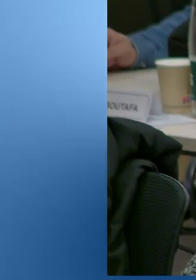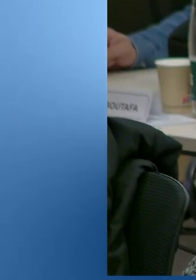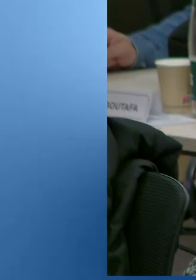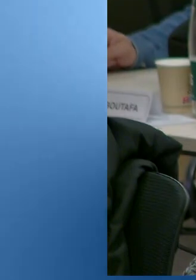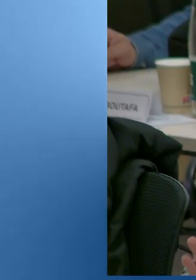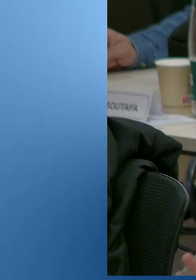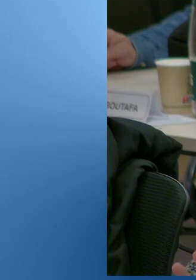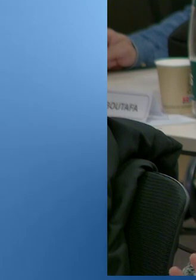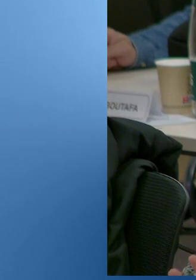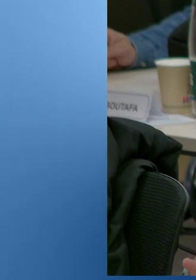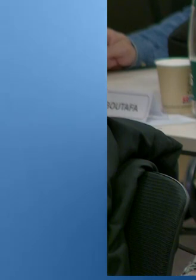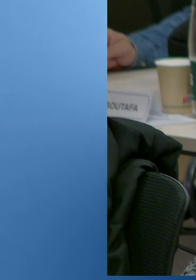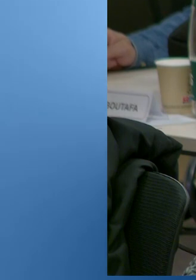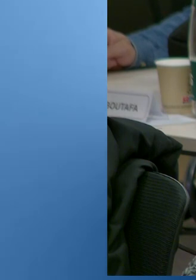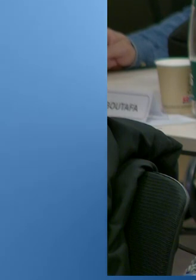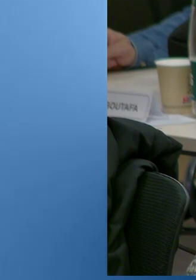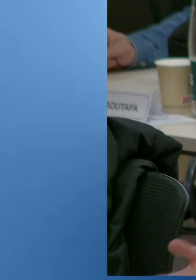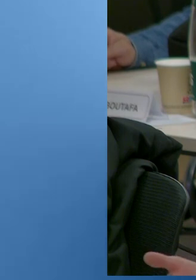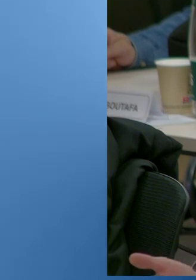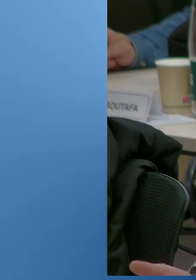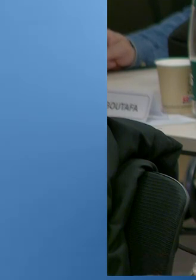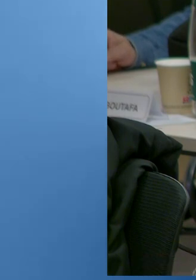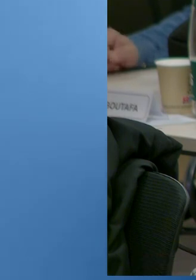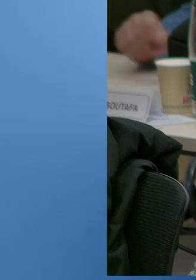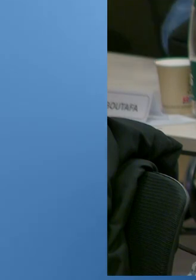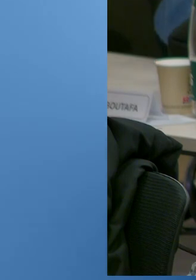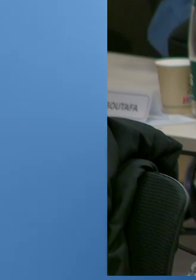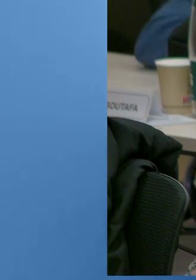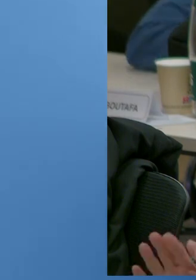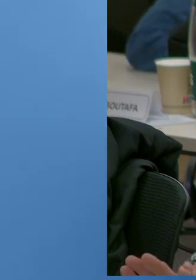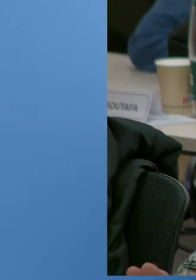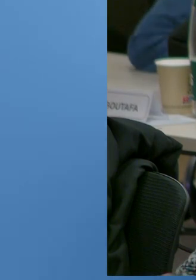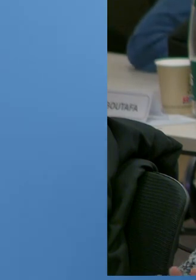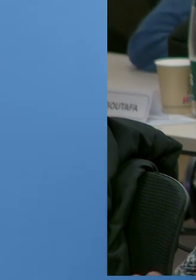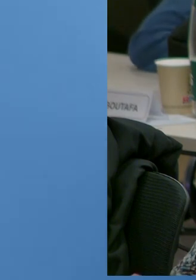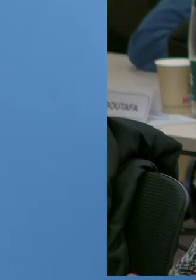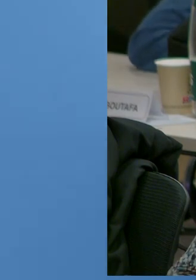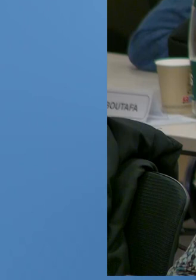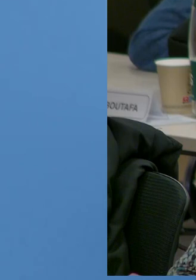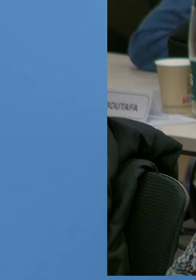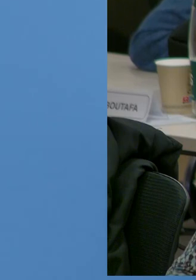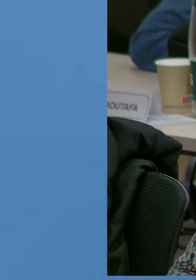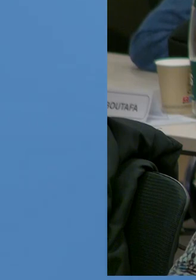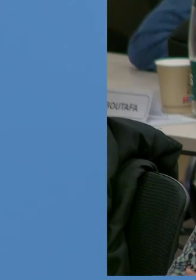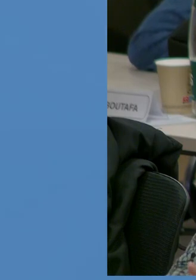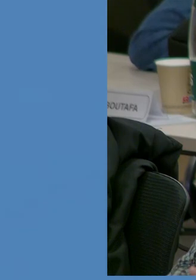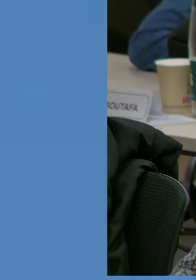municipal sinon j'imagine que s'il avait eu une réponse il serait pas venu ceci